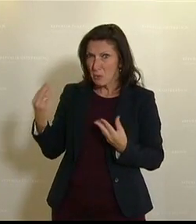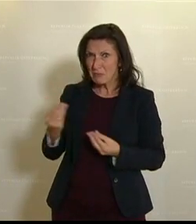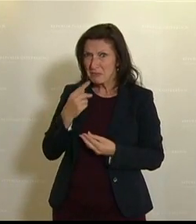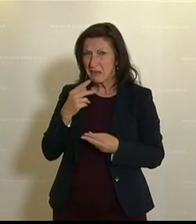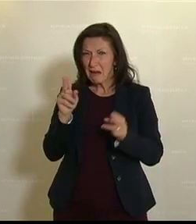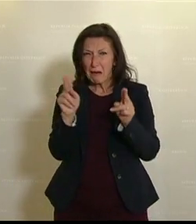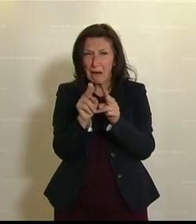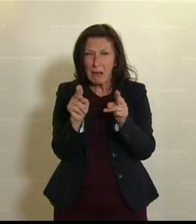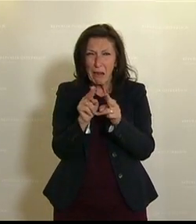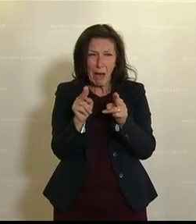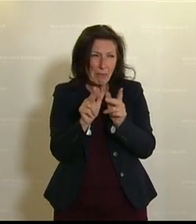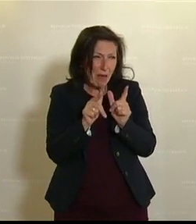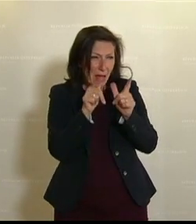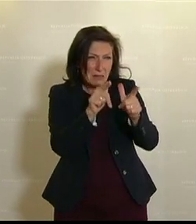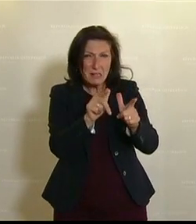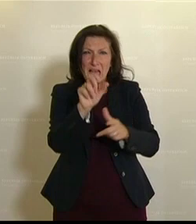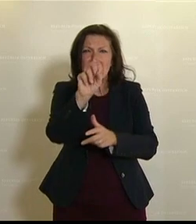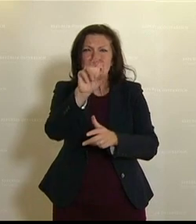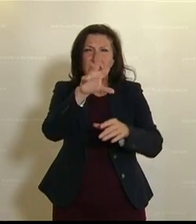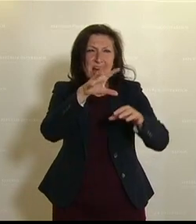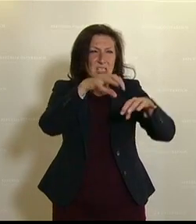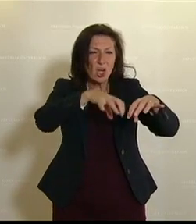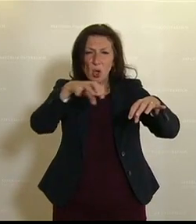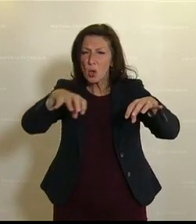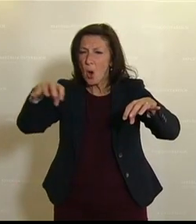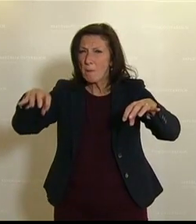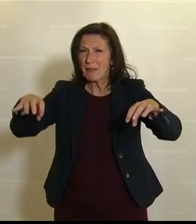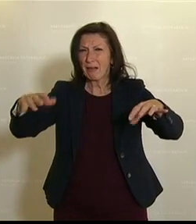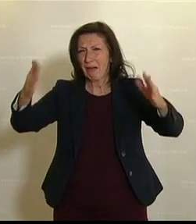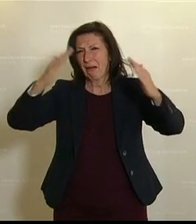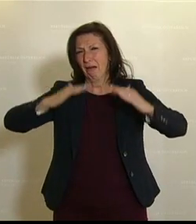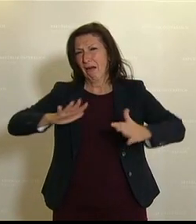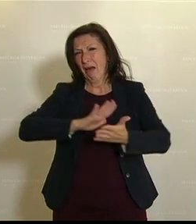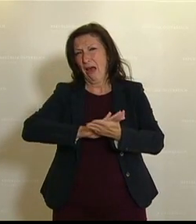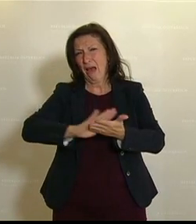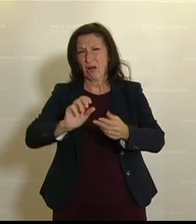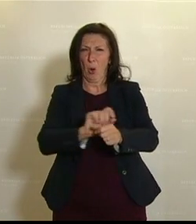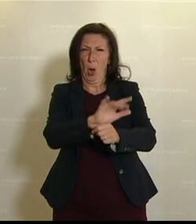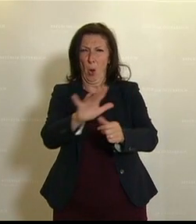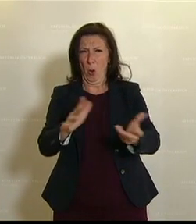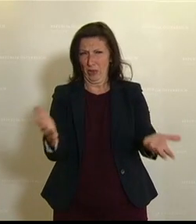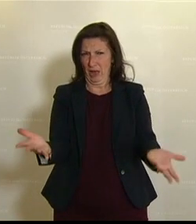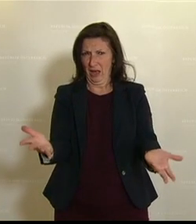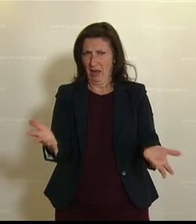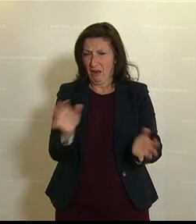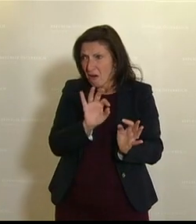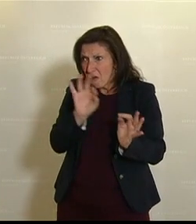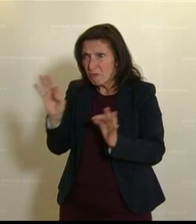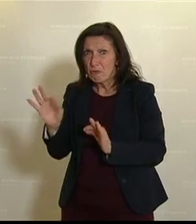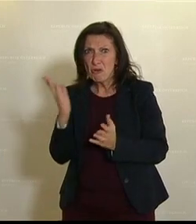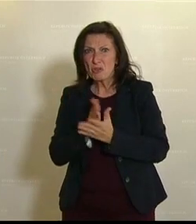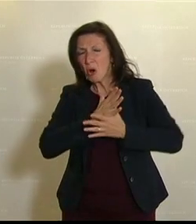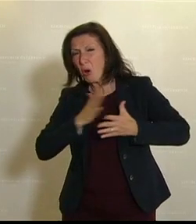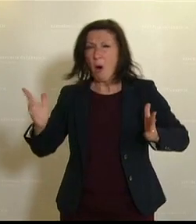so ein kleiner Einsatz, nur 13 Kompanien und so ein Low-Level-Einsatz, ein Covid-Einsatz, bereits eine Herausforderung